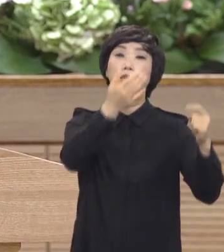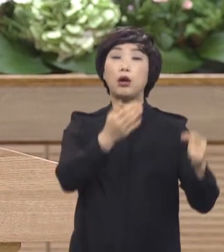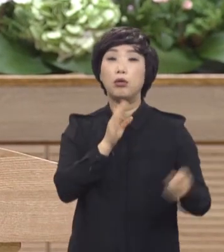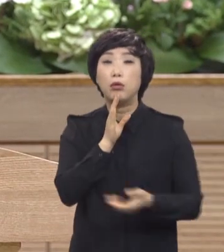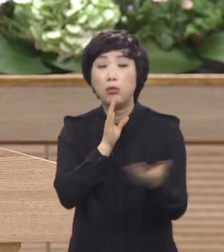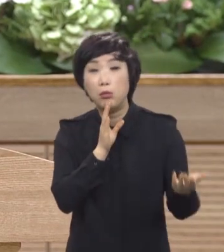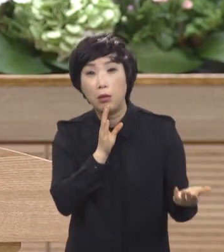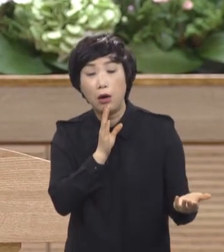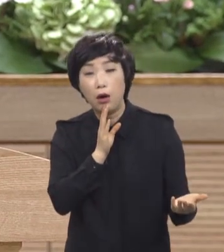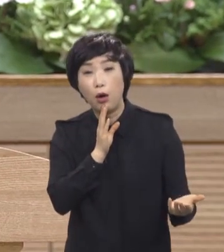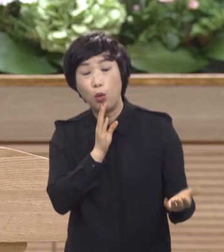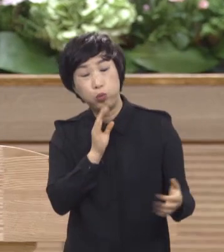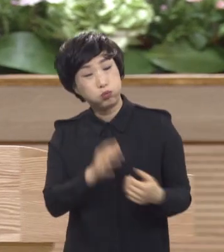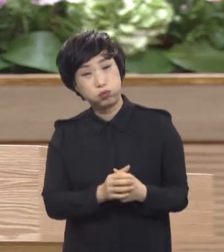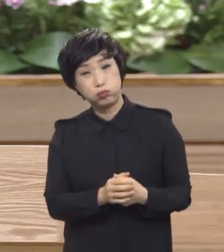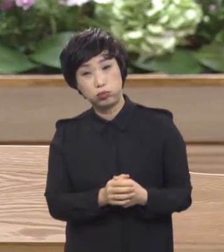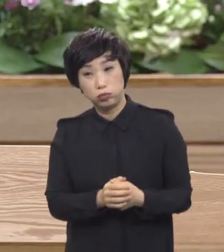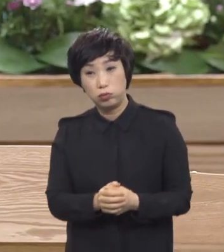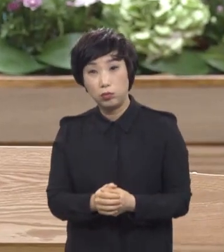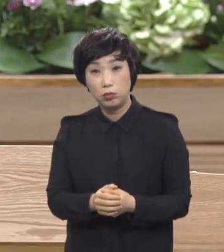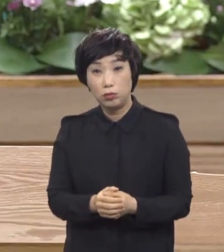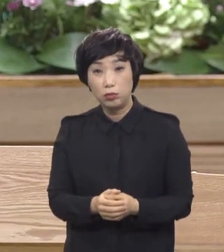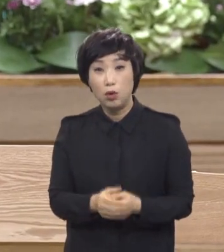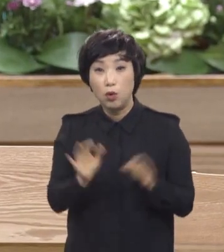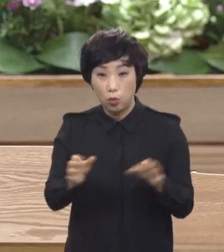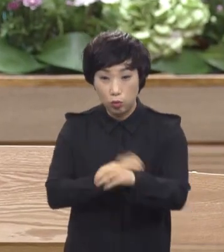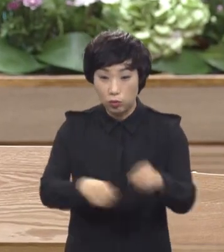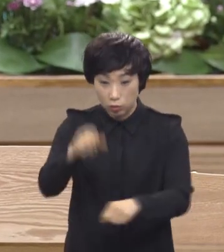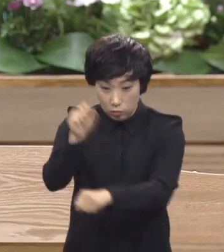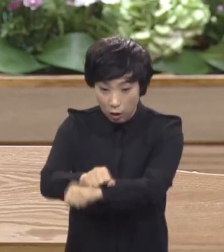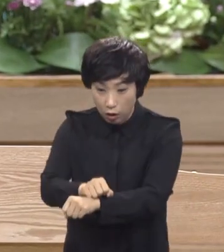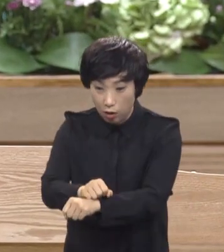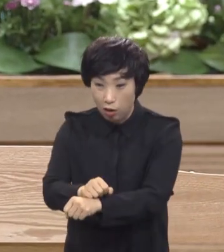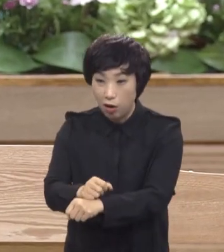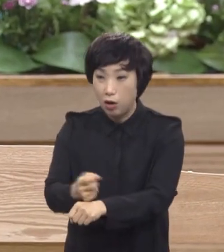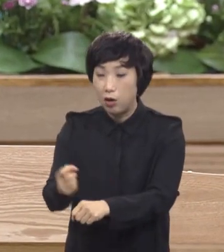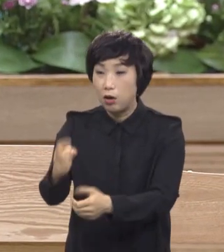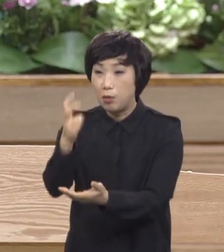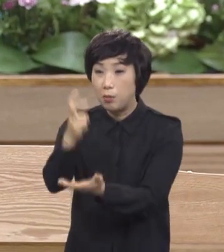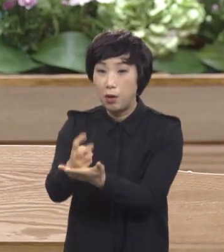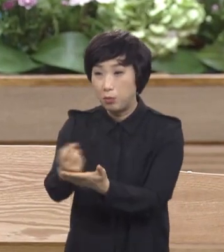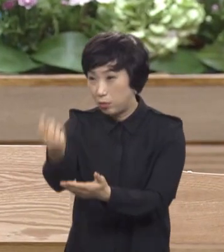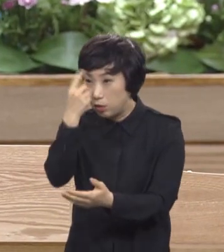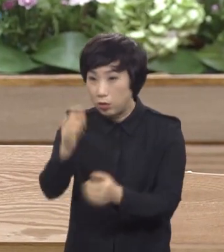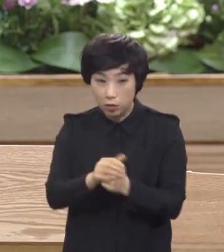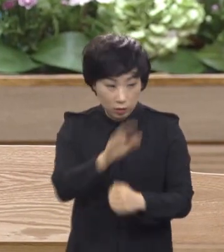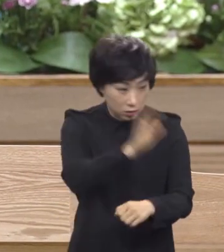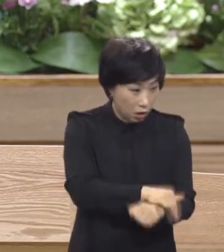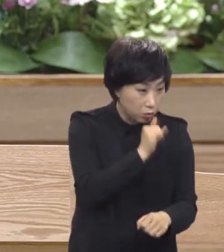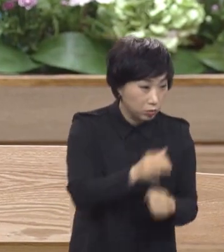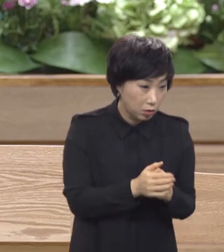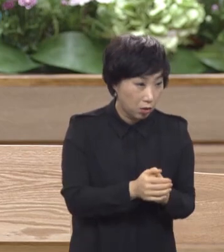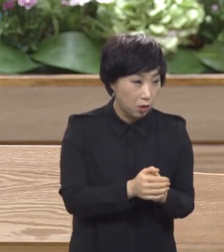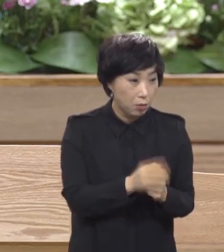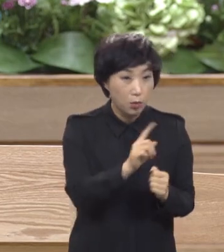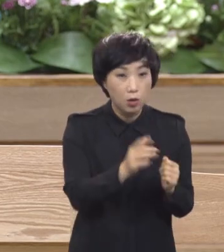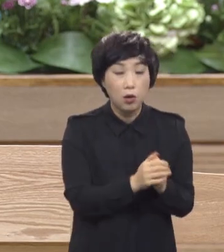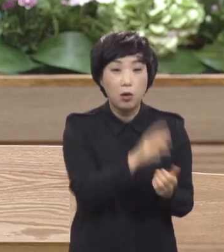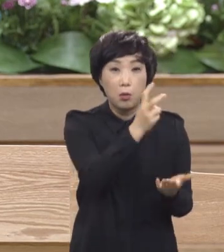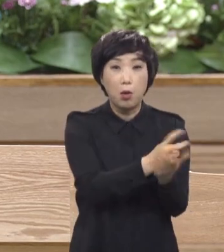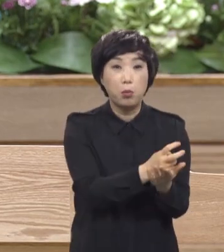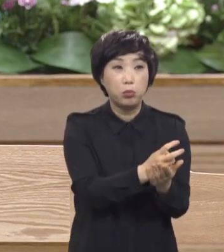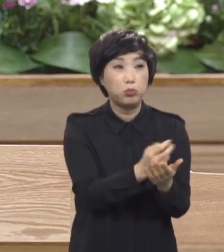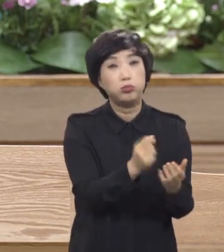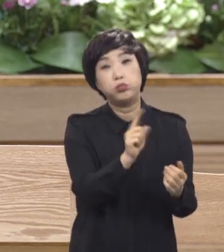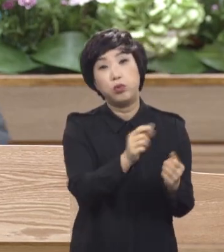없이 잘 한 사람이 법에 걸리고 잘못한 사람은 법에서 빠져나가는 이런 상황이 많다 이